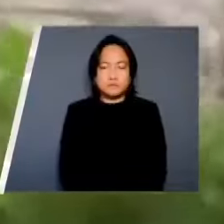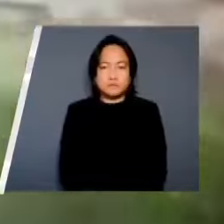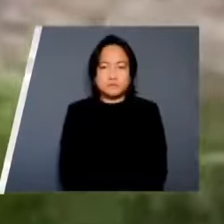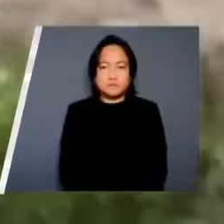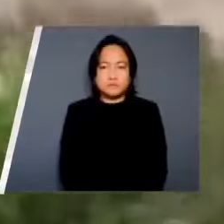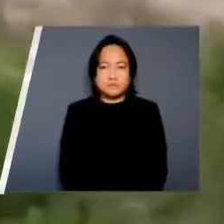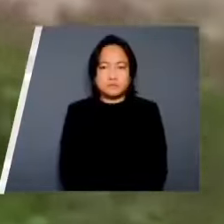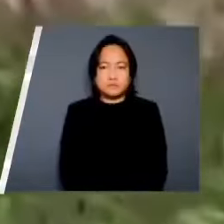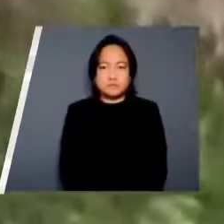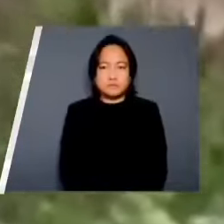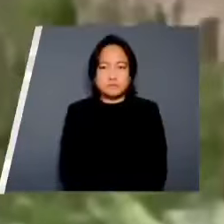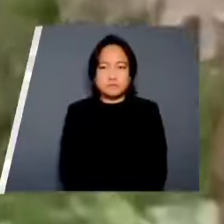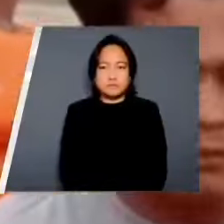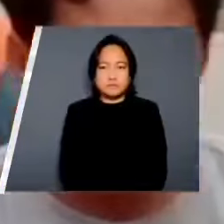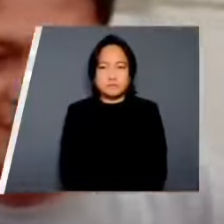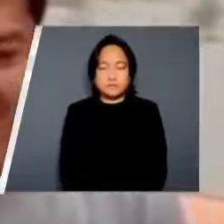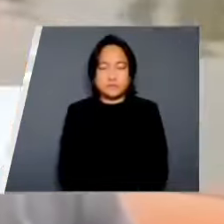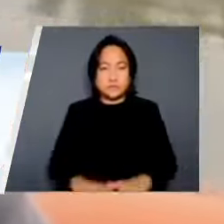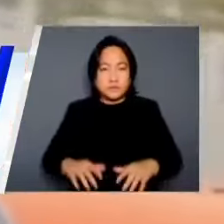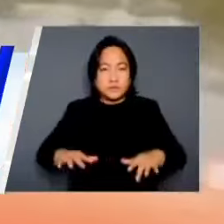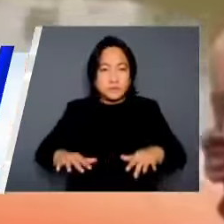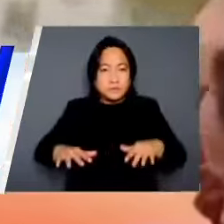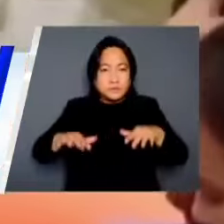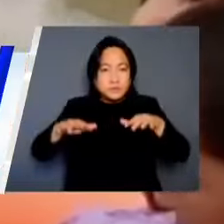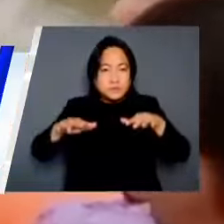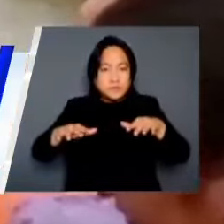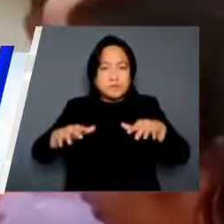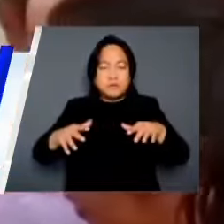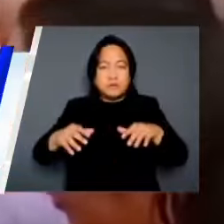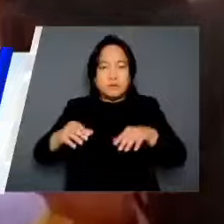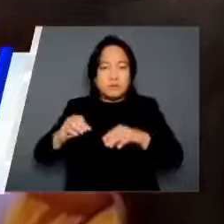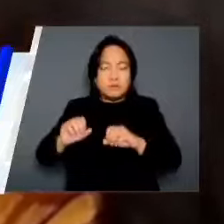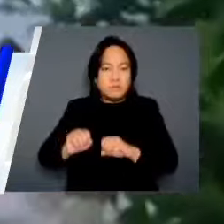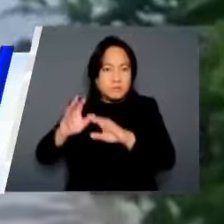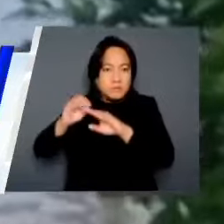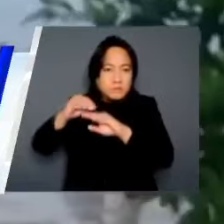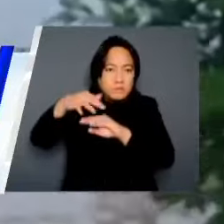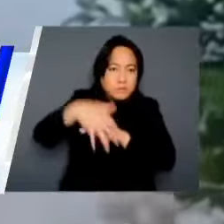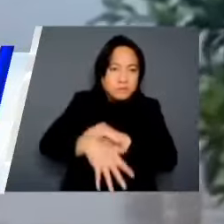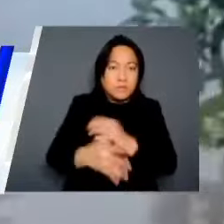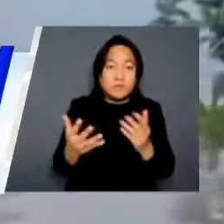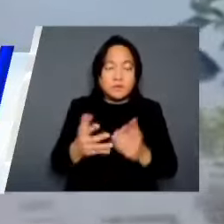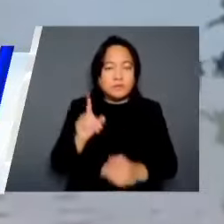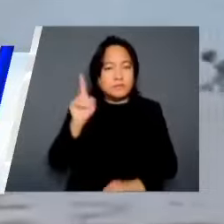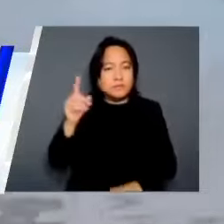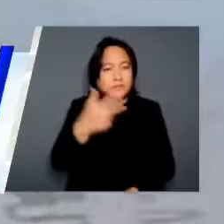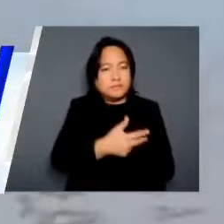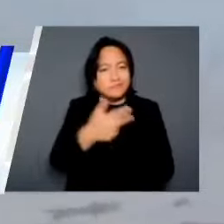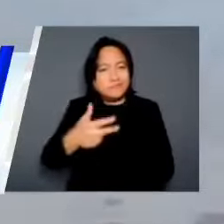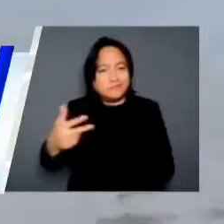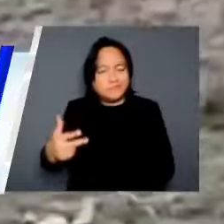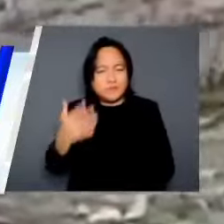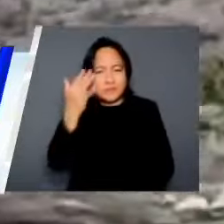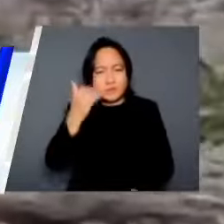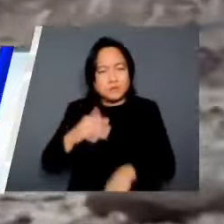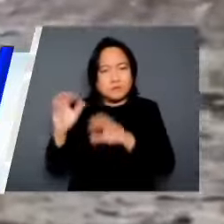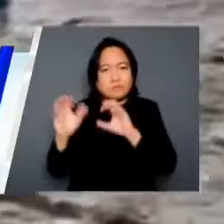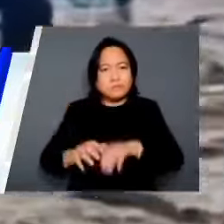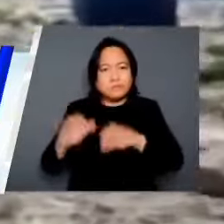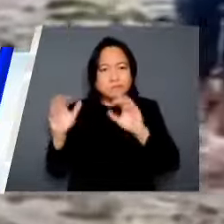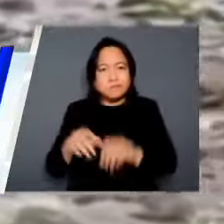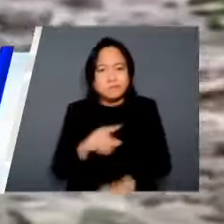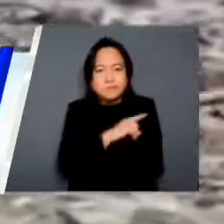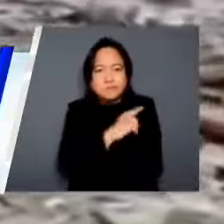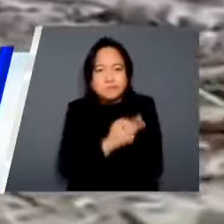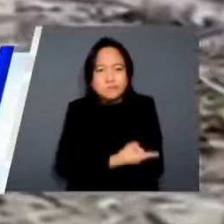Lalubog sa baha at nagka-landslide pa sa ilang bahagi ng Indonesia dahil sa ilang araw na pagbuhos ng malakas na ulan. 19 na ang patay